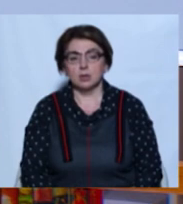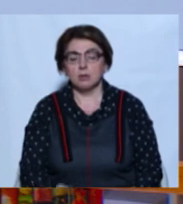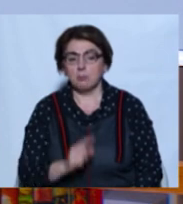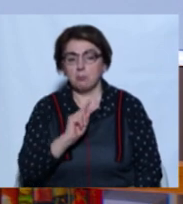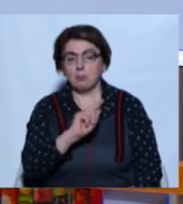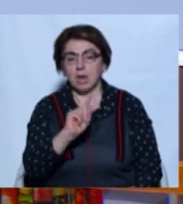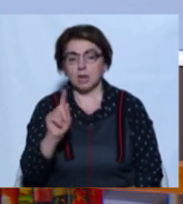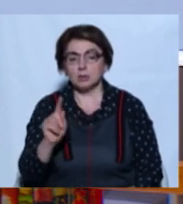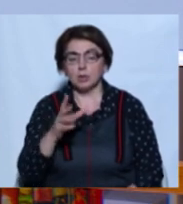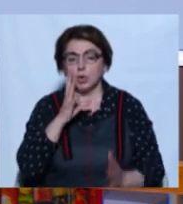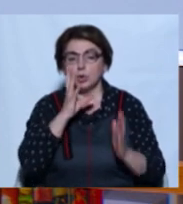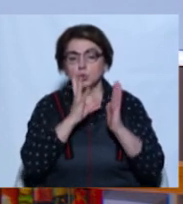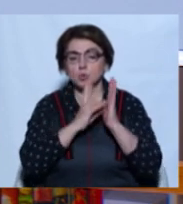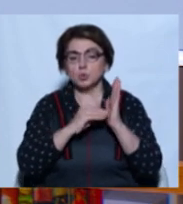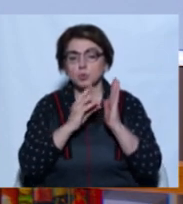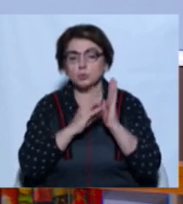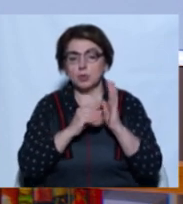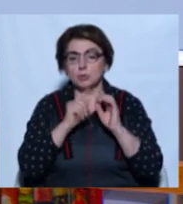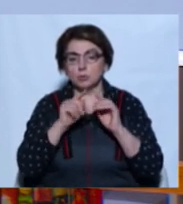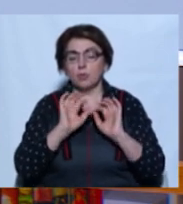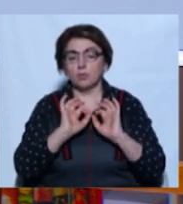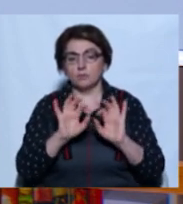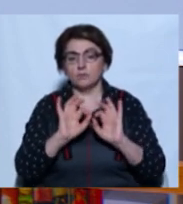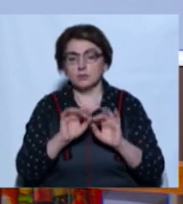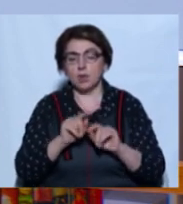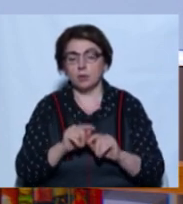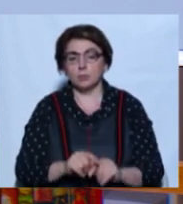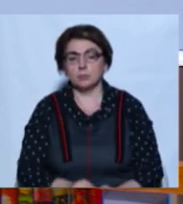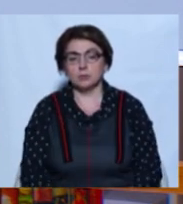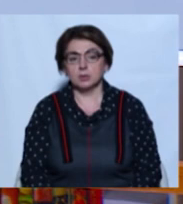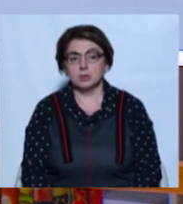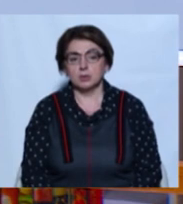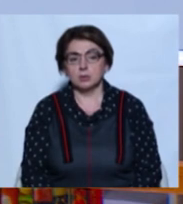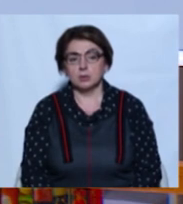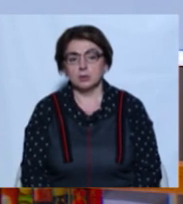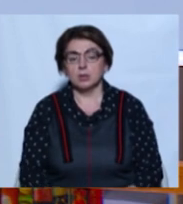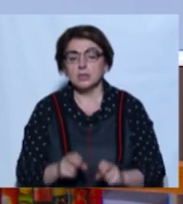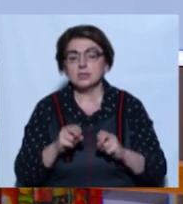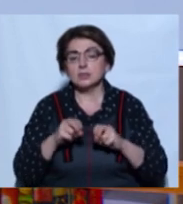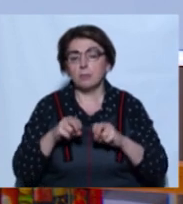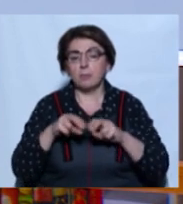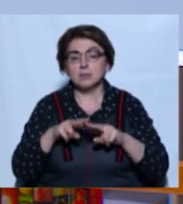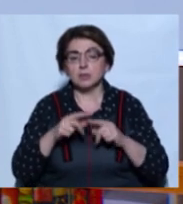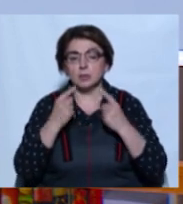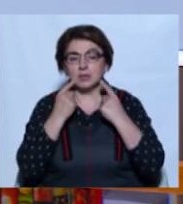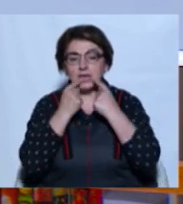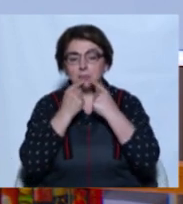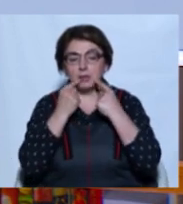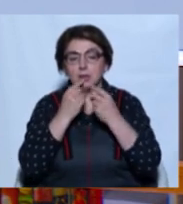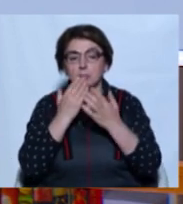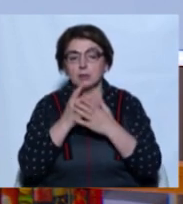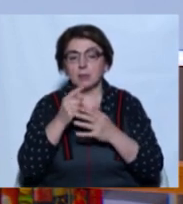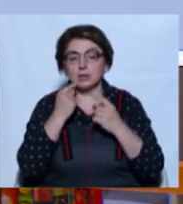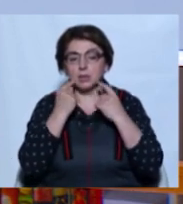მათ, აი ძუძუმწოვრებზე თუ ვილაპარაკებთ, კერძო ძუძუმწოვრებზე, სპეციფიური კბილები აქვთ.